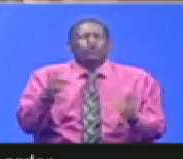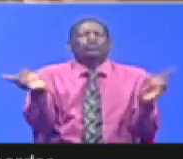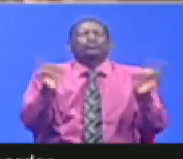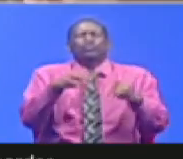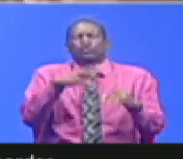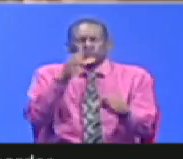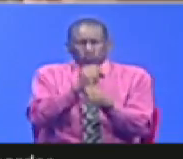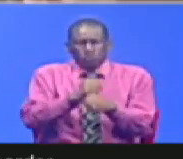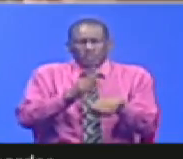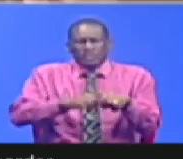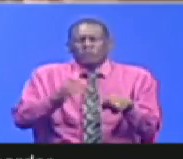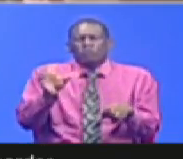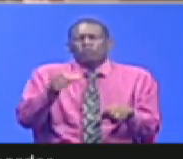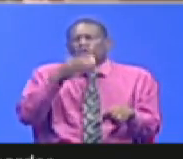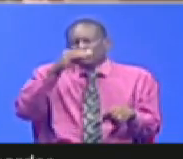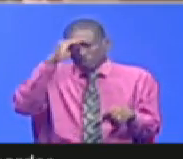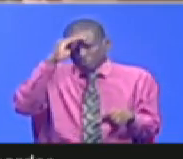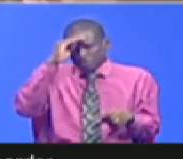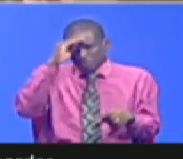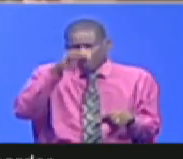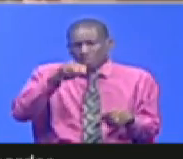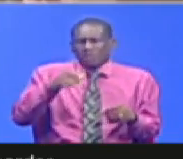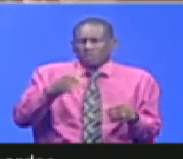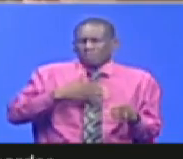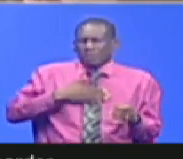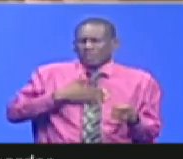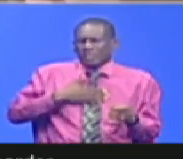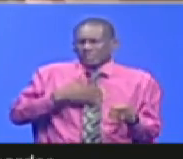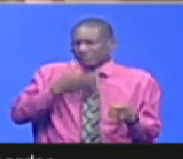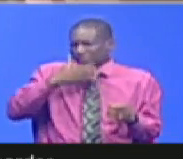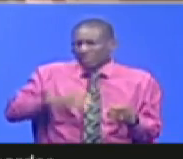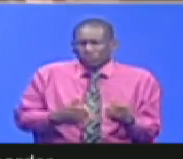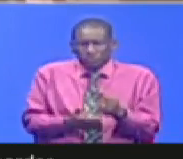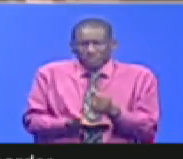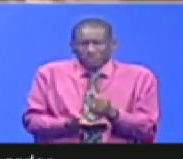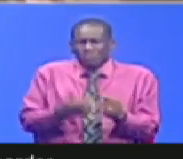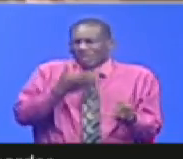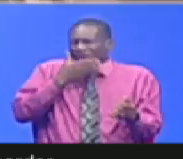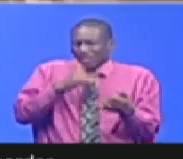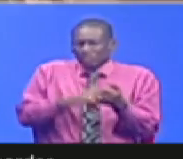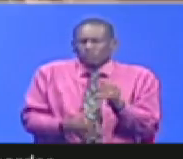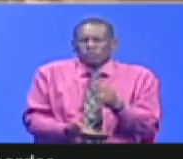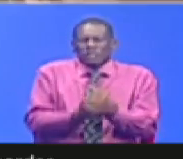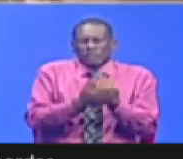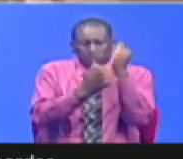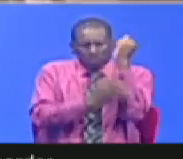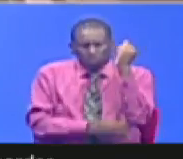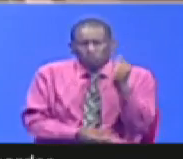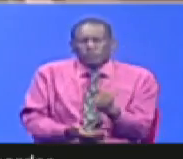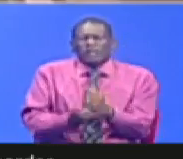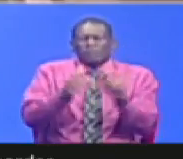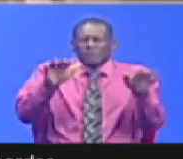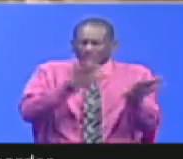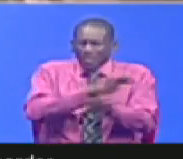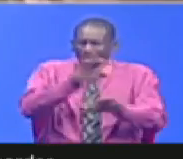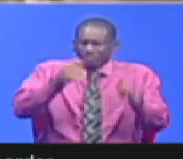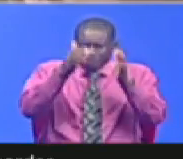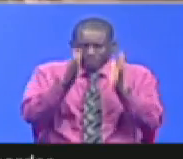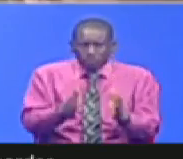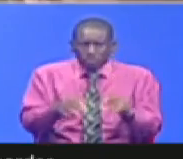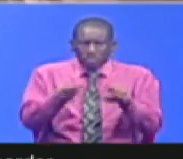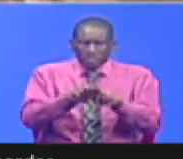kama amekunywa. Manyanga alikuwa anasaidia maskini. Manyanga alikuwa anasaidia kila mtu. Kazi yote, hata